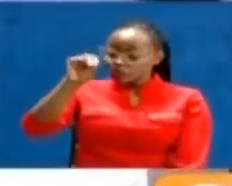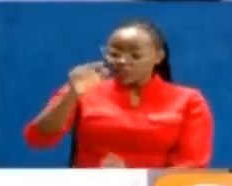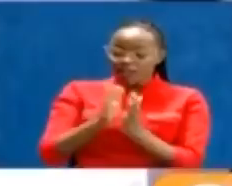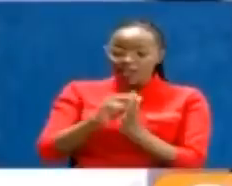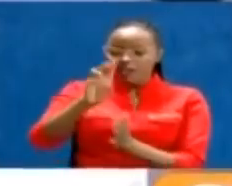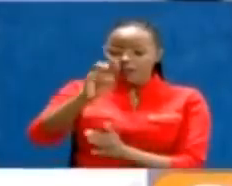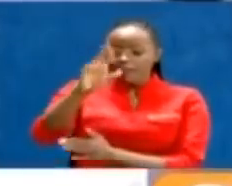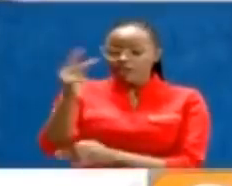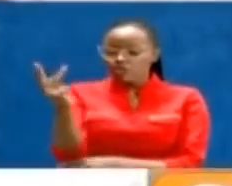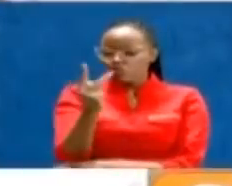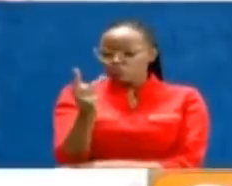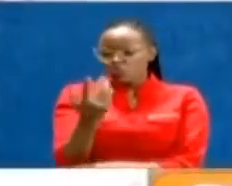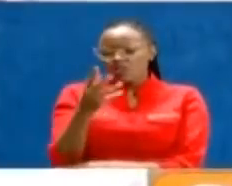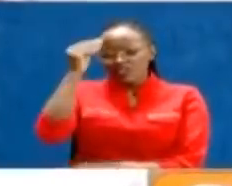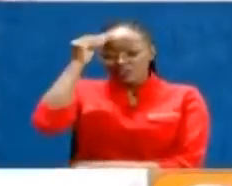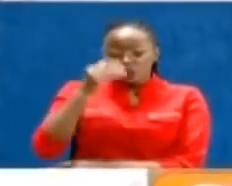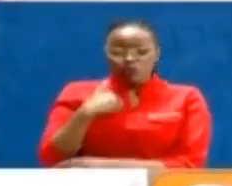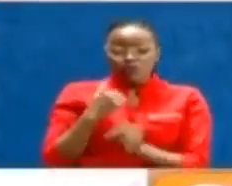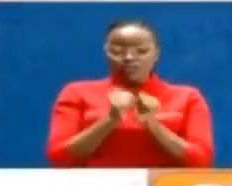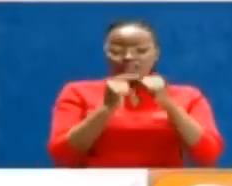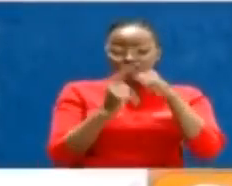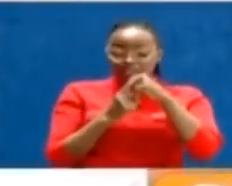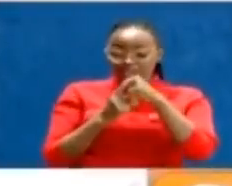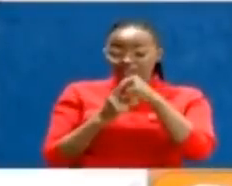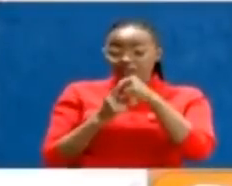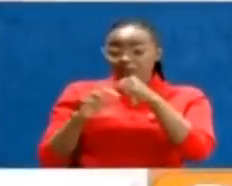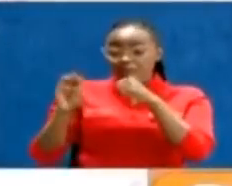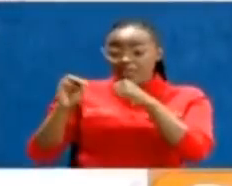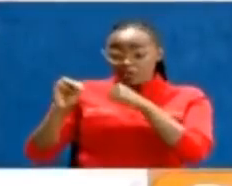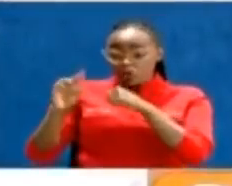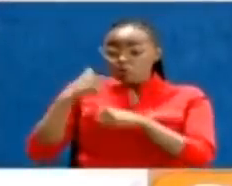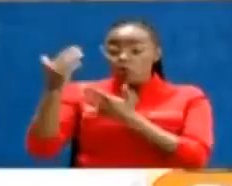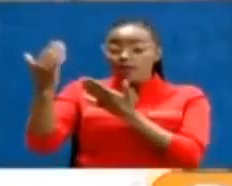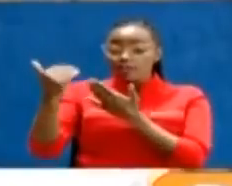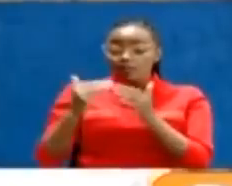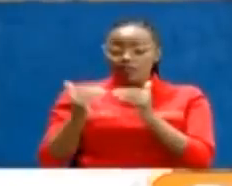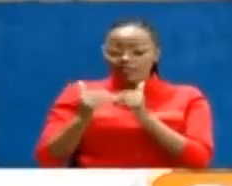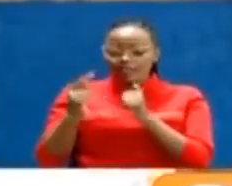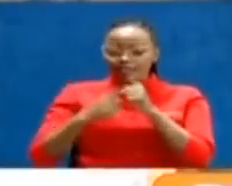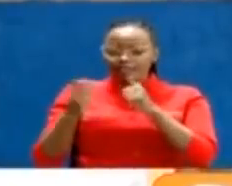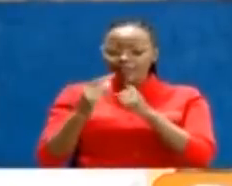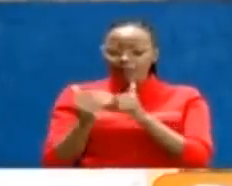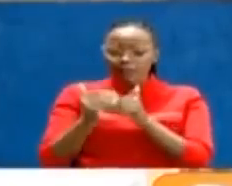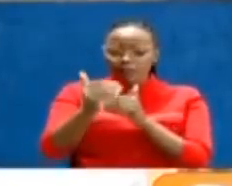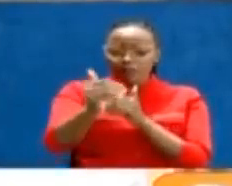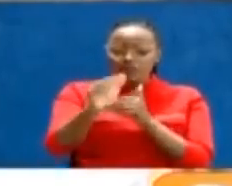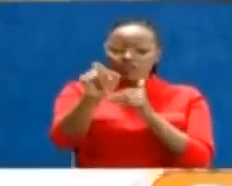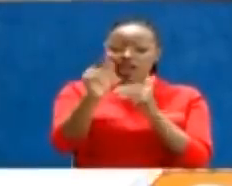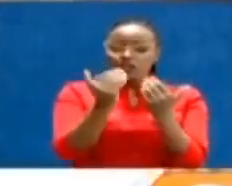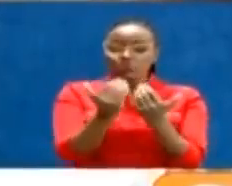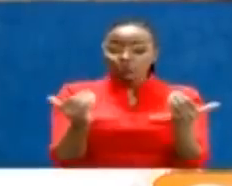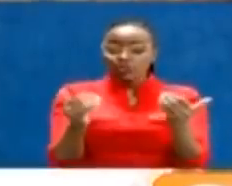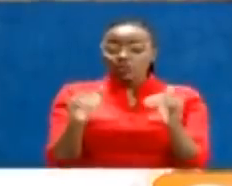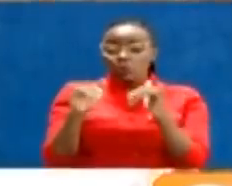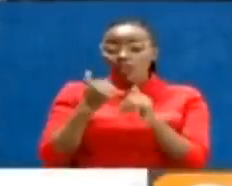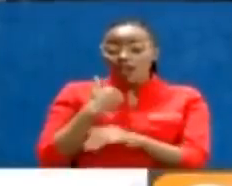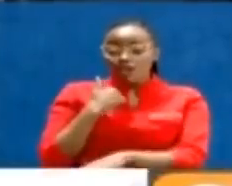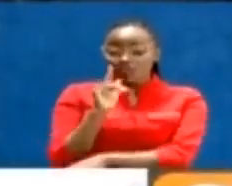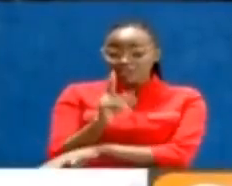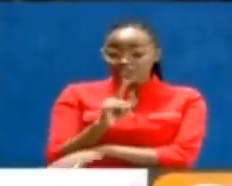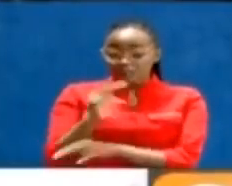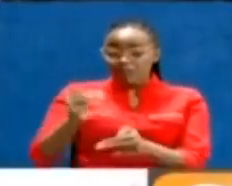mwa wazazi wa wanafunzi milioni 16 ambao wanatarajia kuwa kwa miezi hizo sita wana wao watasalia kuwa wenye